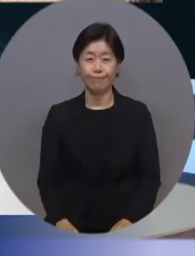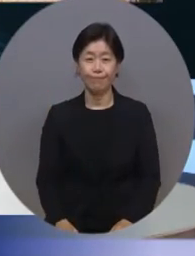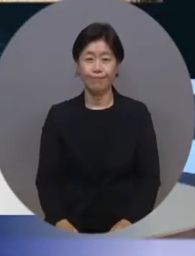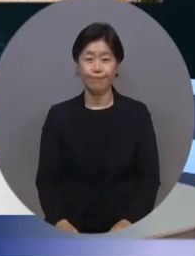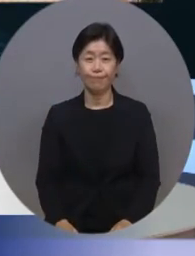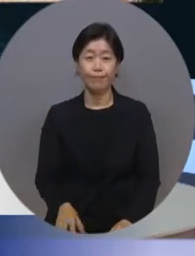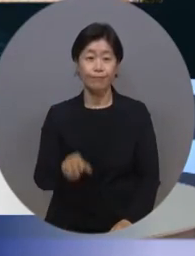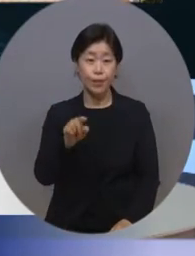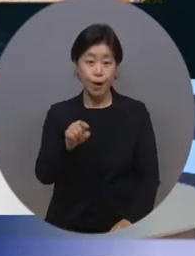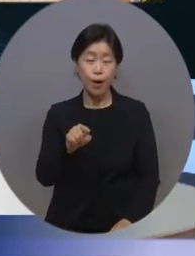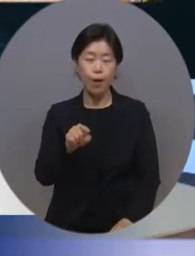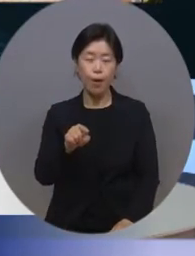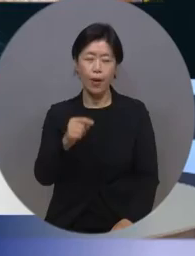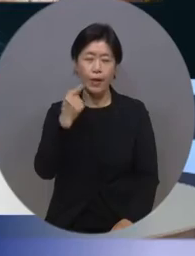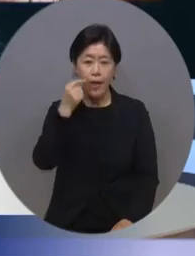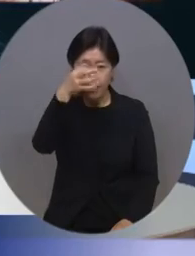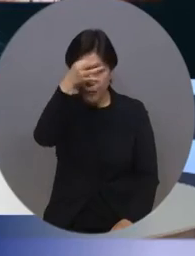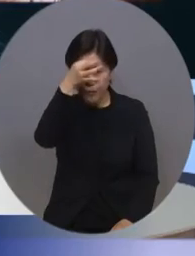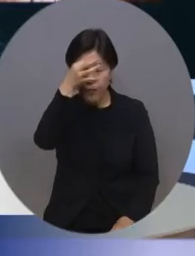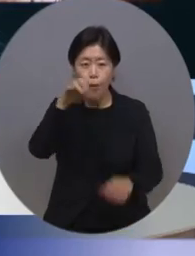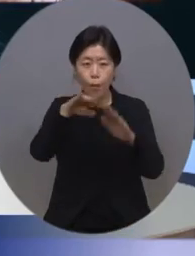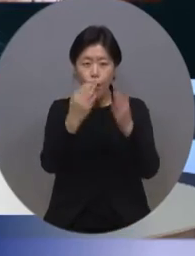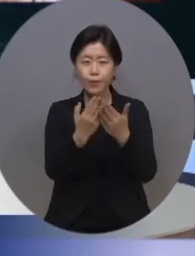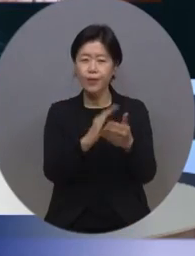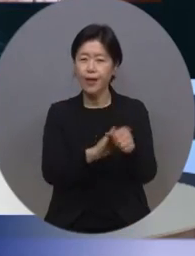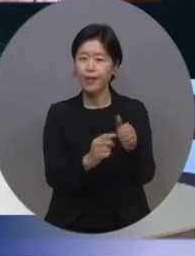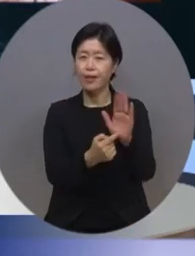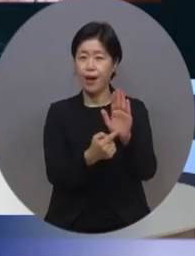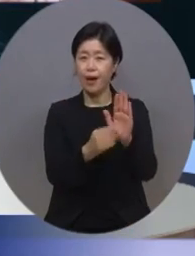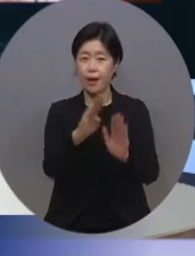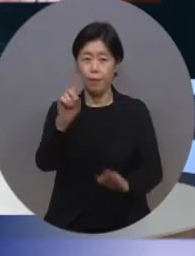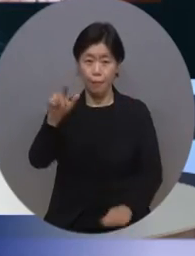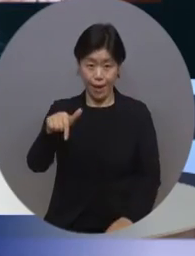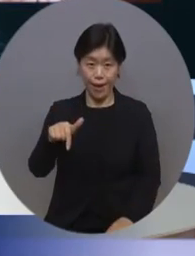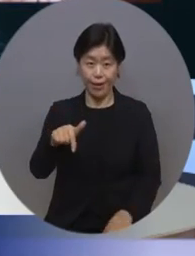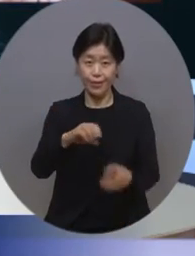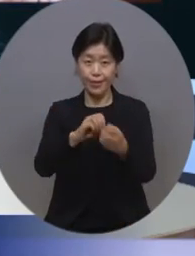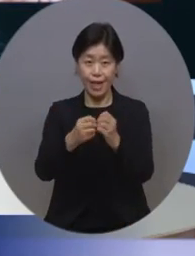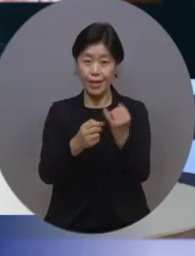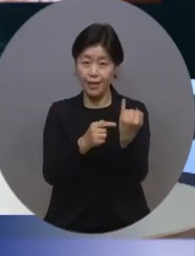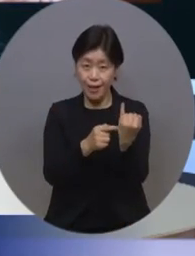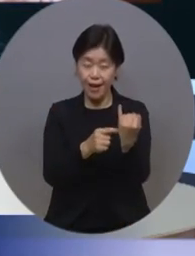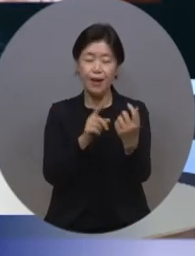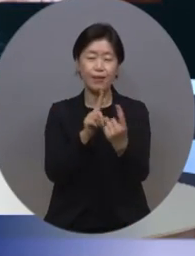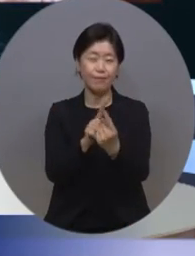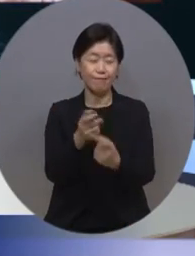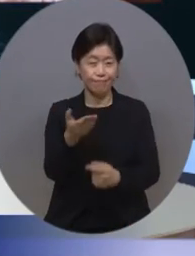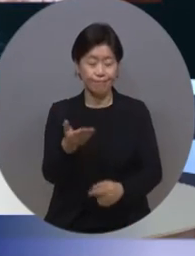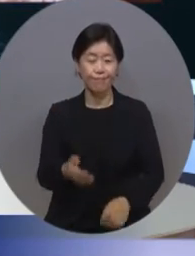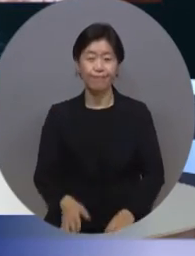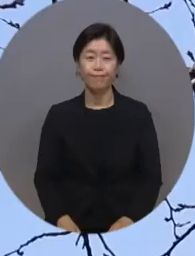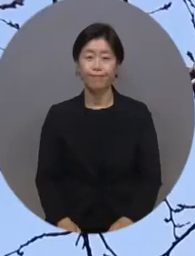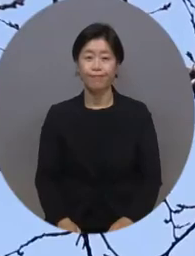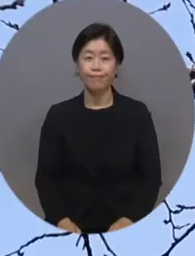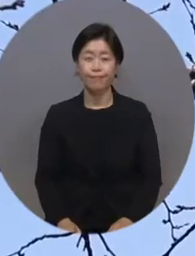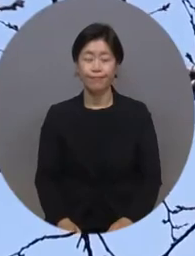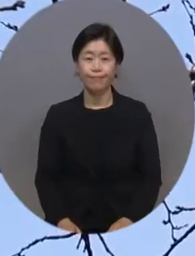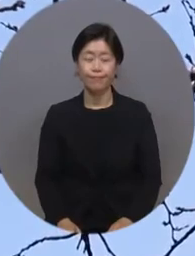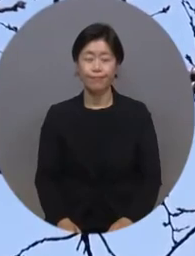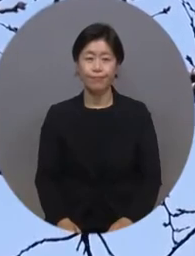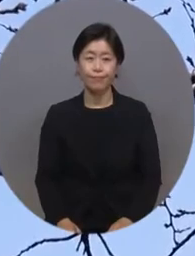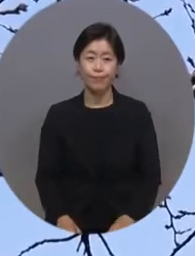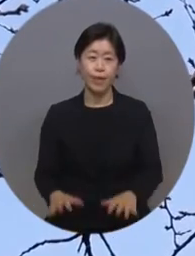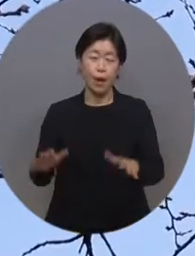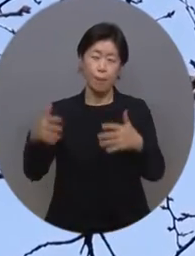라탄 공예로 실용성과 예술성을 모두 잡은 박백란 작가를 이소연 기자가 만나봤습니다.